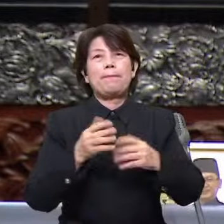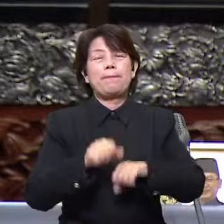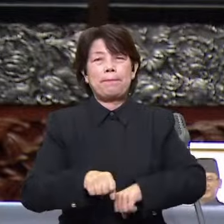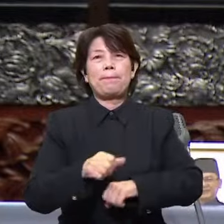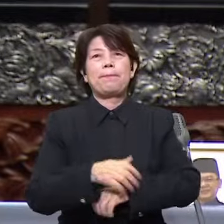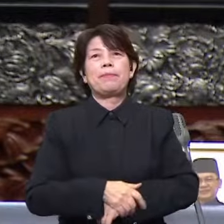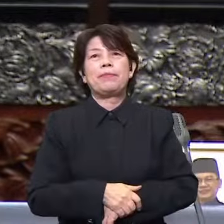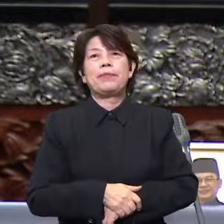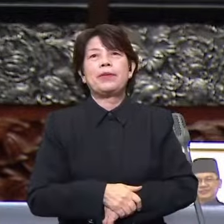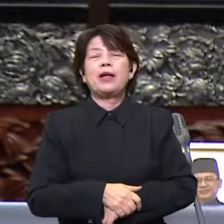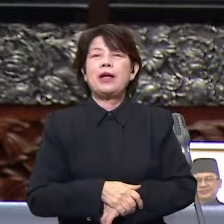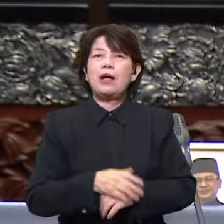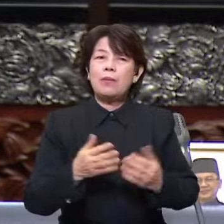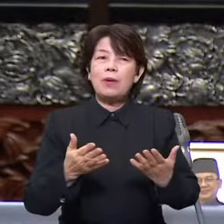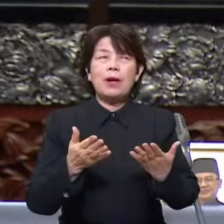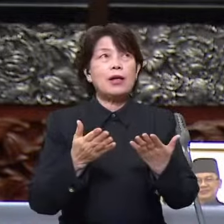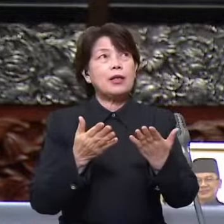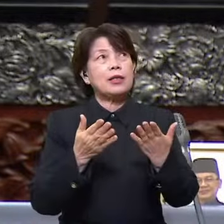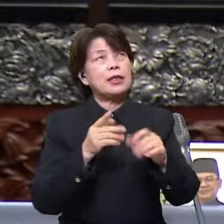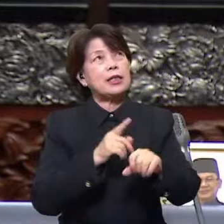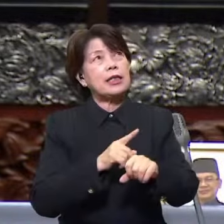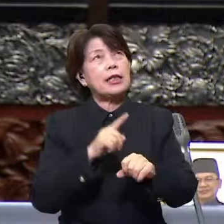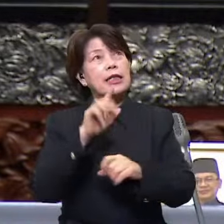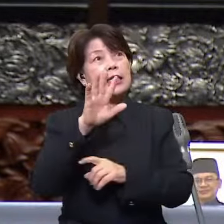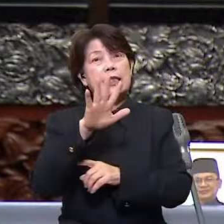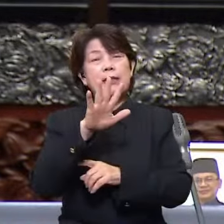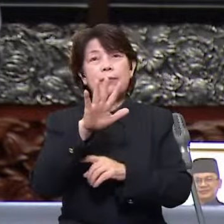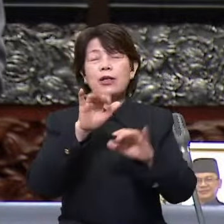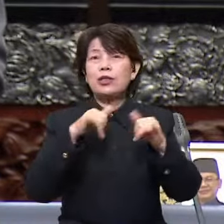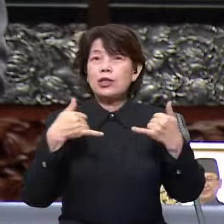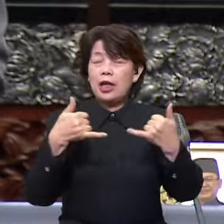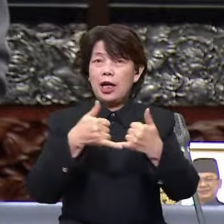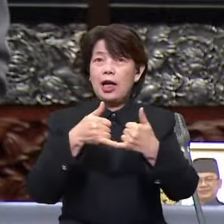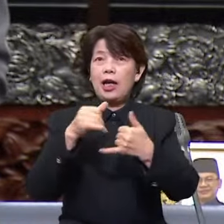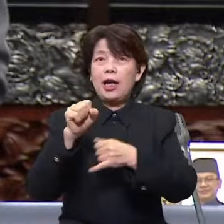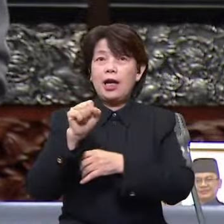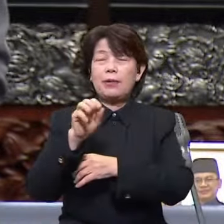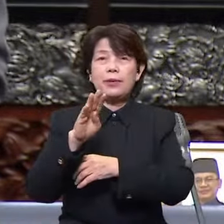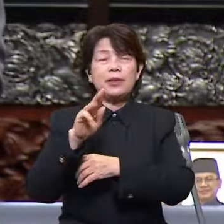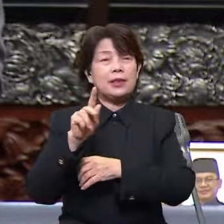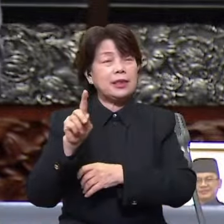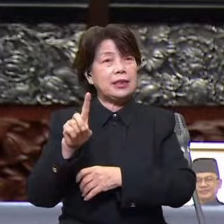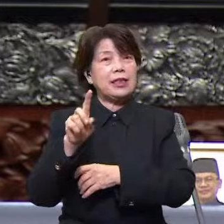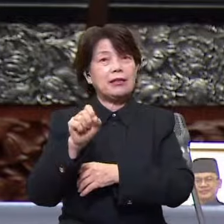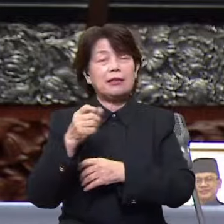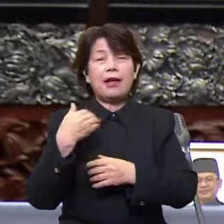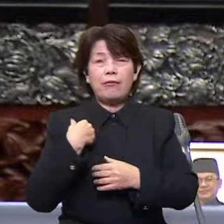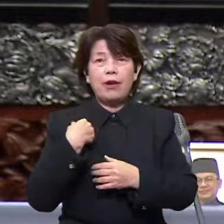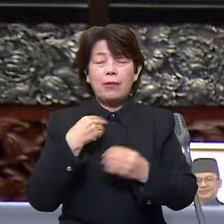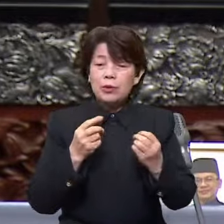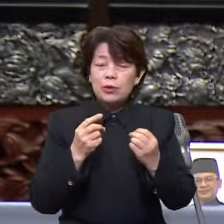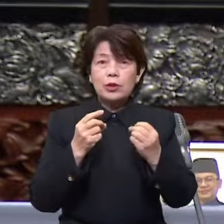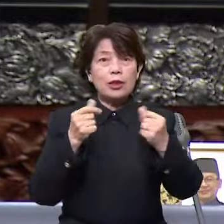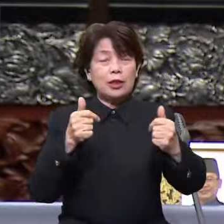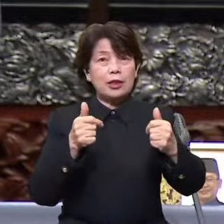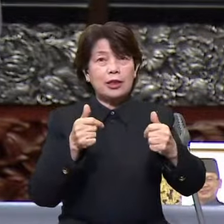rapat dengan lima syarikat minyak ini untuk expedite dengan izin mempercepatkan pengeluaran